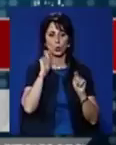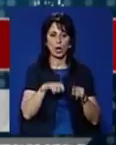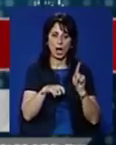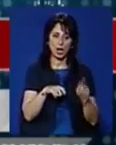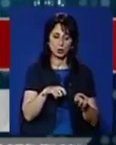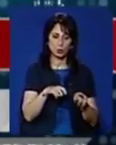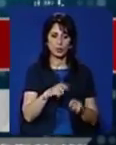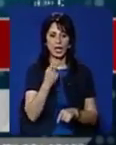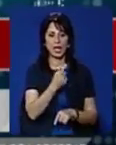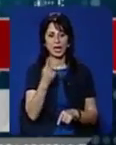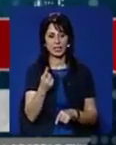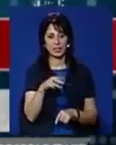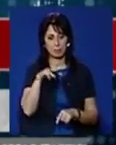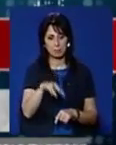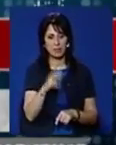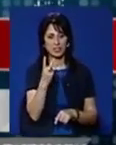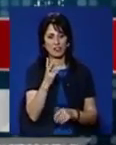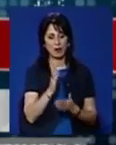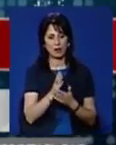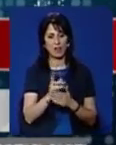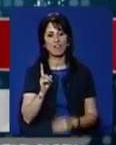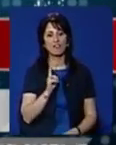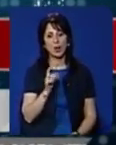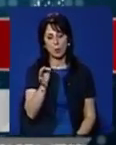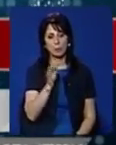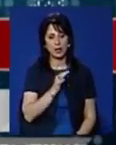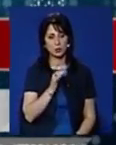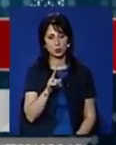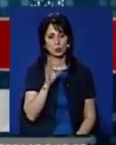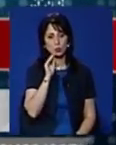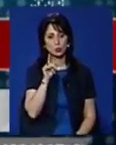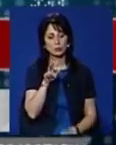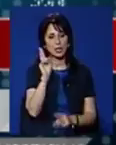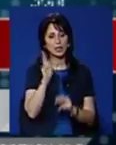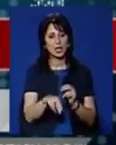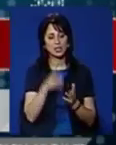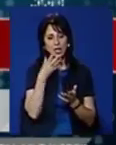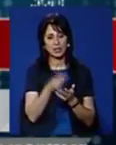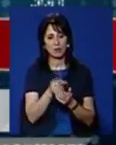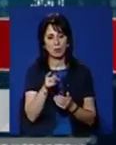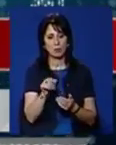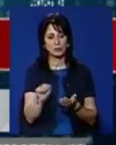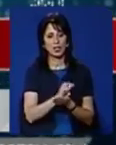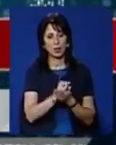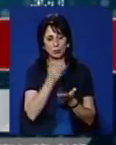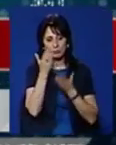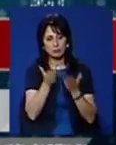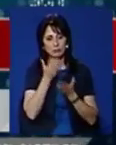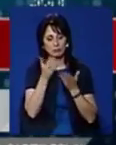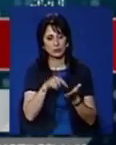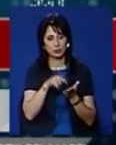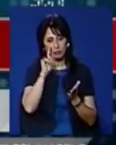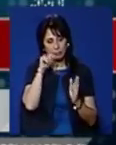უკრაინულიც, საიდანაც ერთ-ერთი კვადრატია, ველოდებით ისინი როცა დაასრულებენ თავის ამ